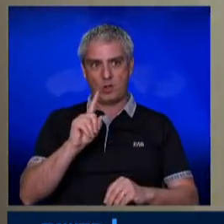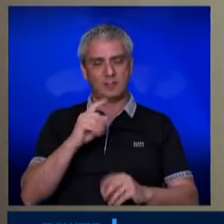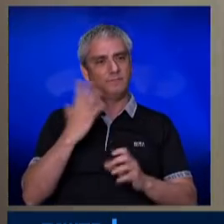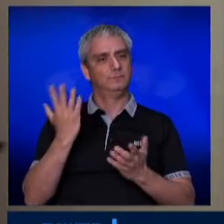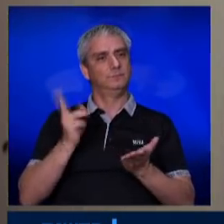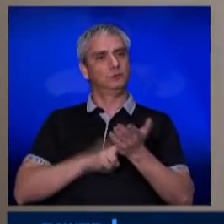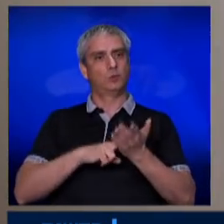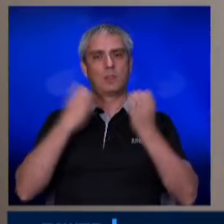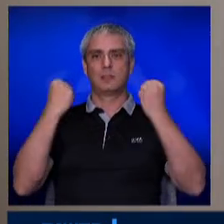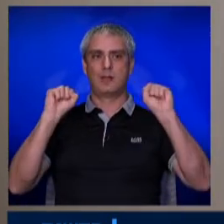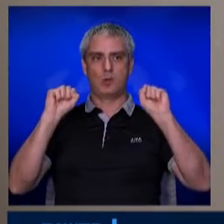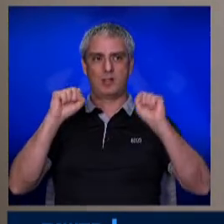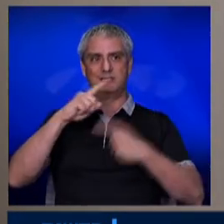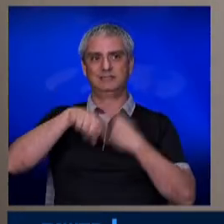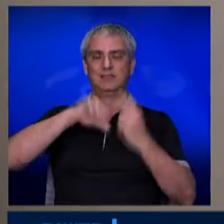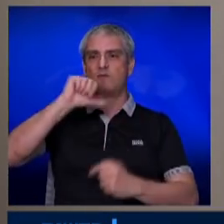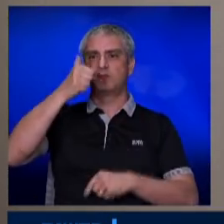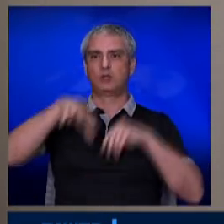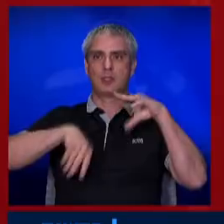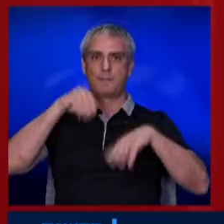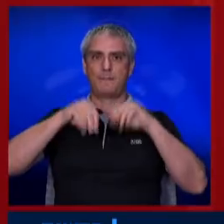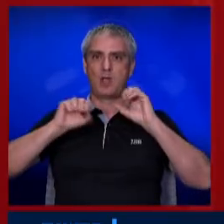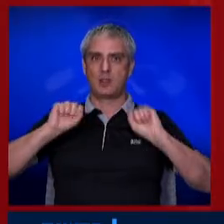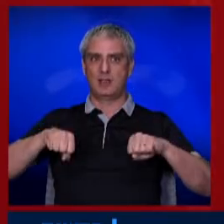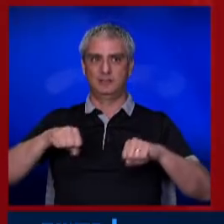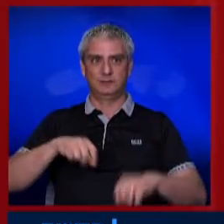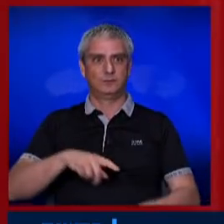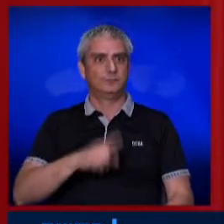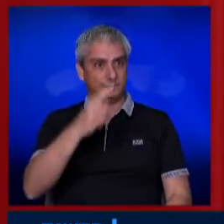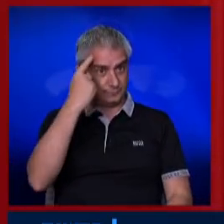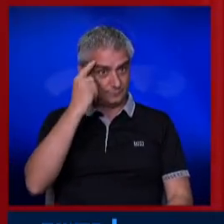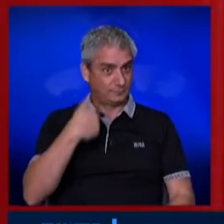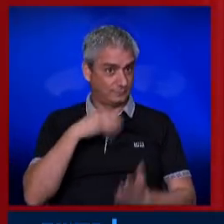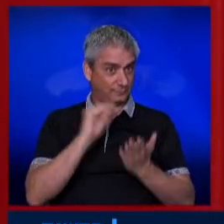את זכותם הדמוקרטית בסיבוב הראשון בבחירות לנשיאות.